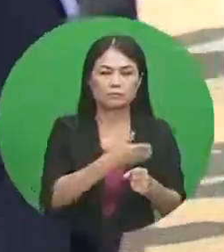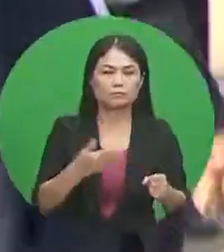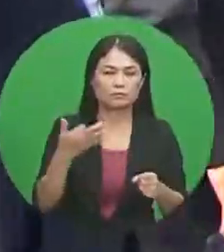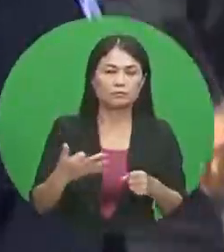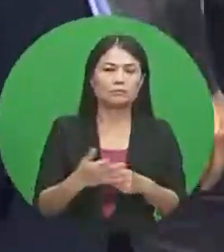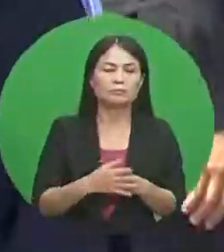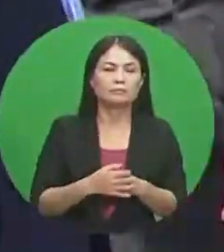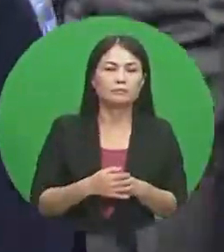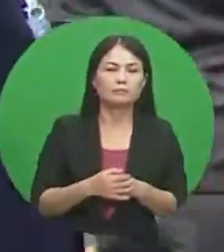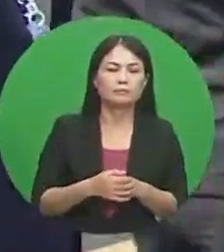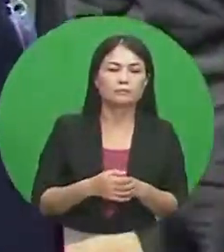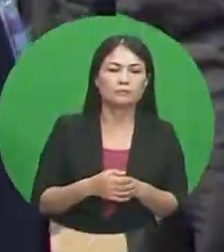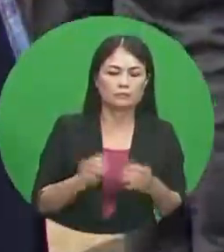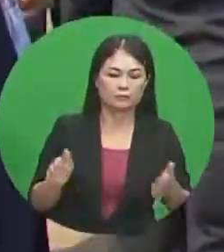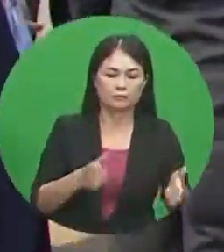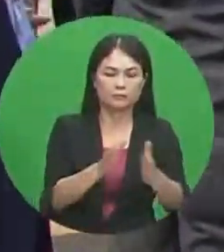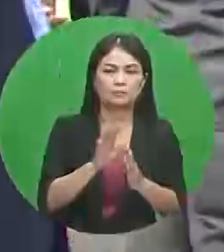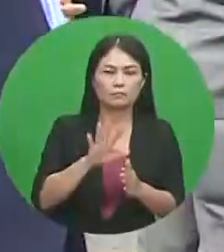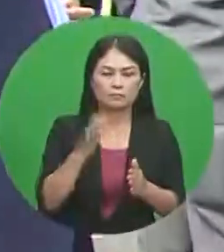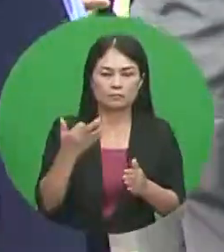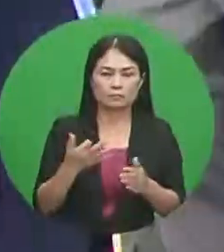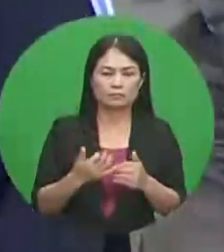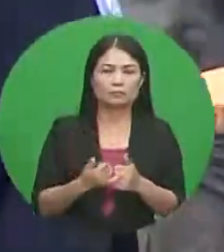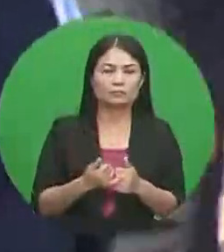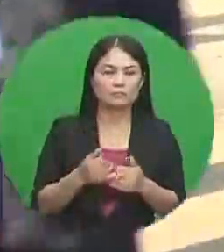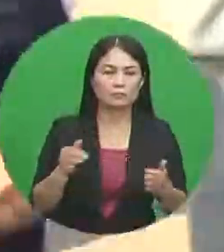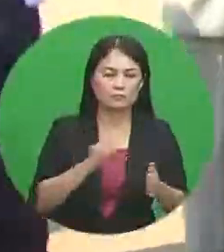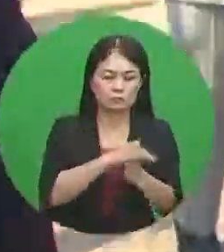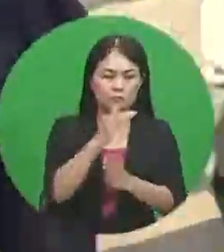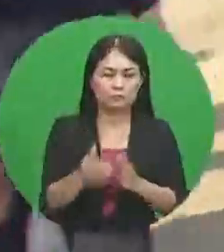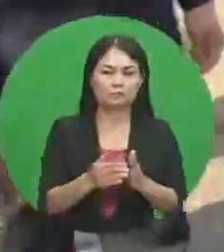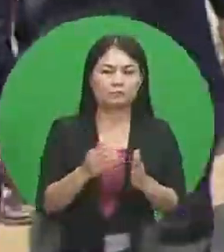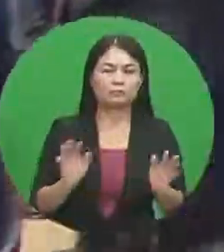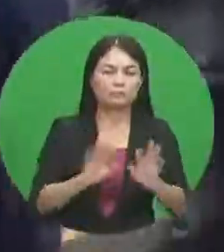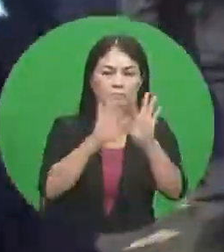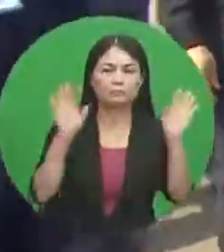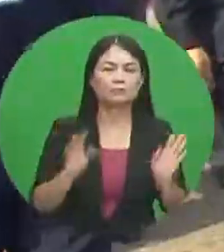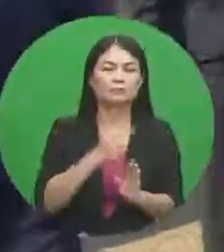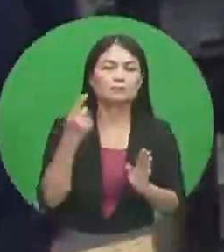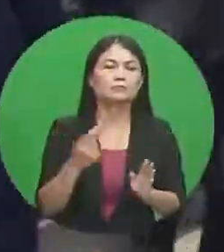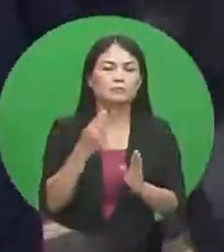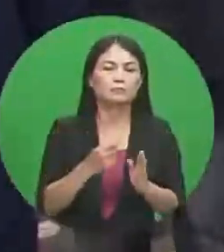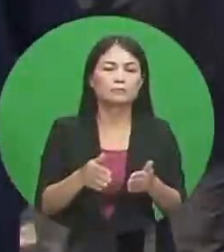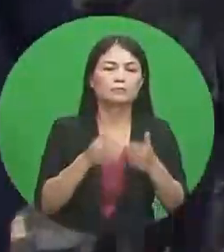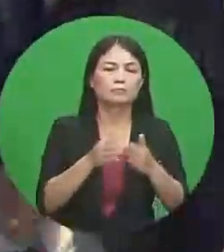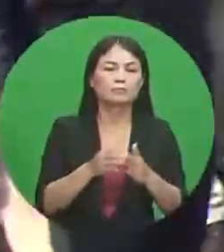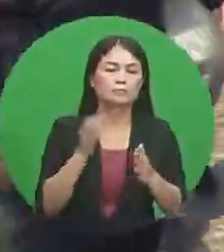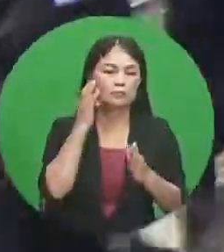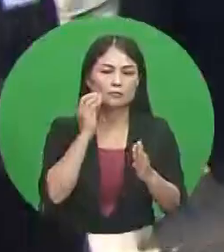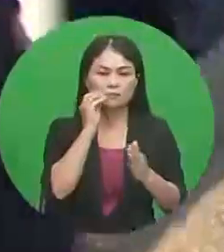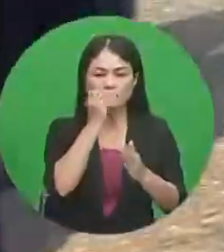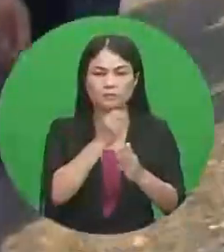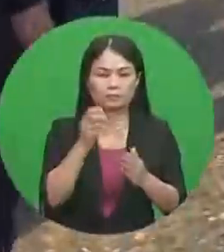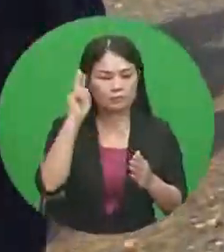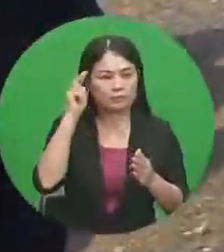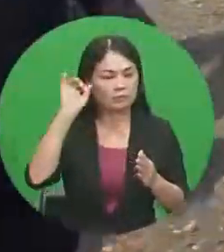1998ផ្លូវជាតិលេខ58គឺជាសមិទ្ធផលដ៏ថ្លៃថ្លាមួយកើតចេញពីផ្លែផ្កានៃន